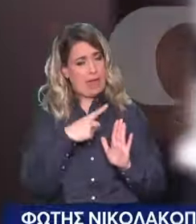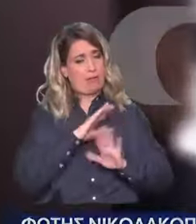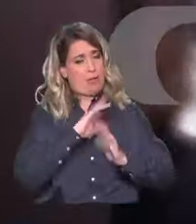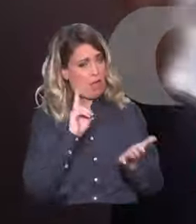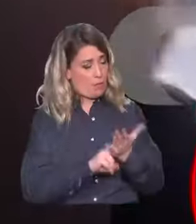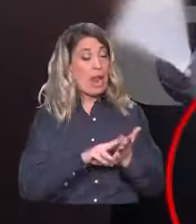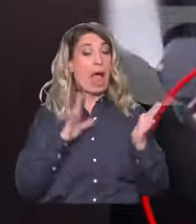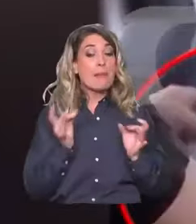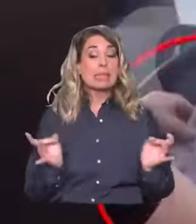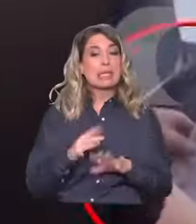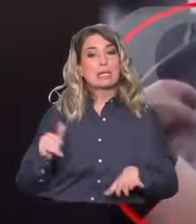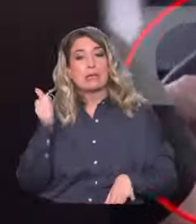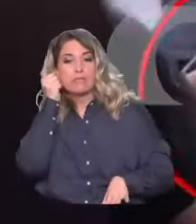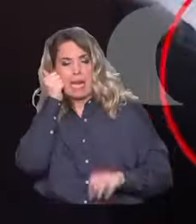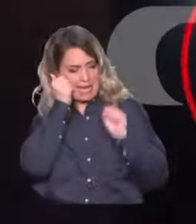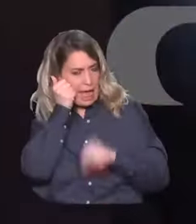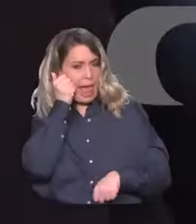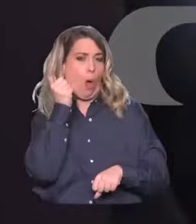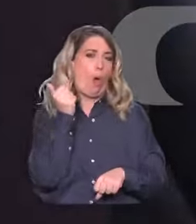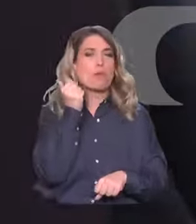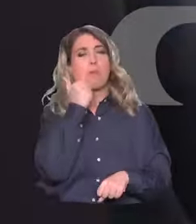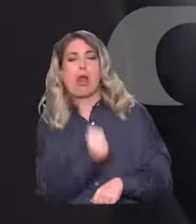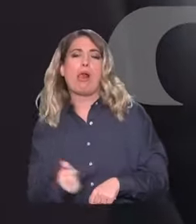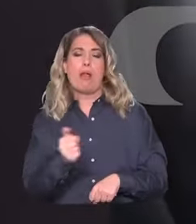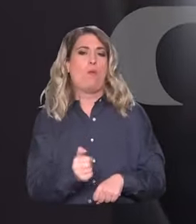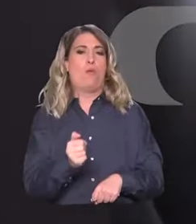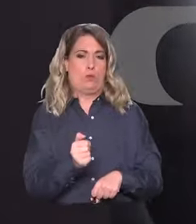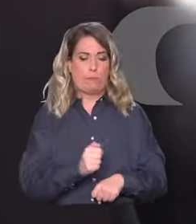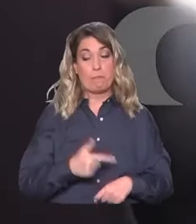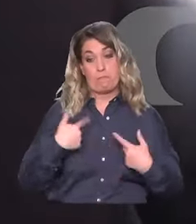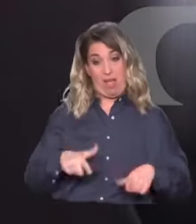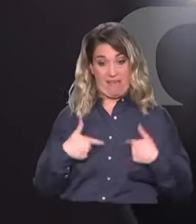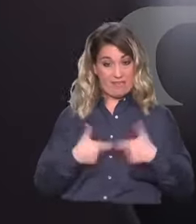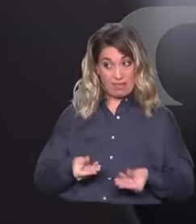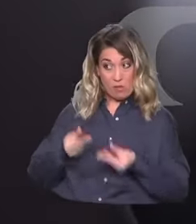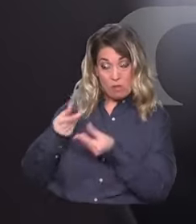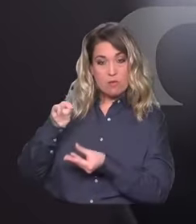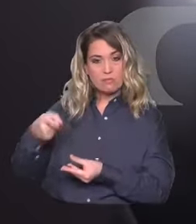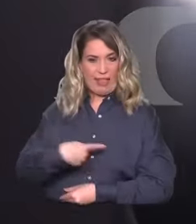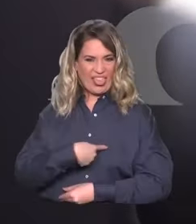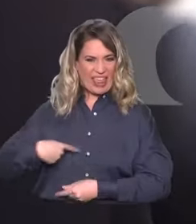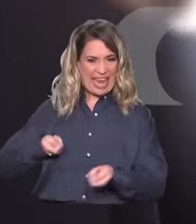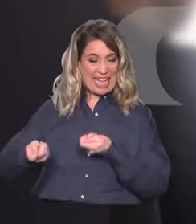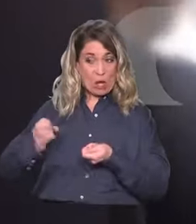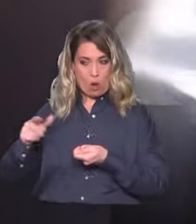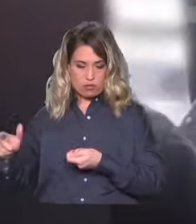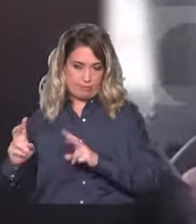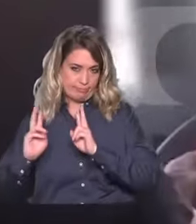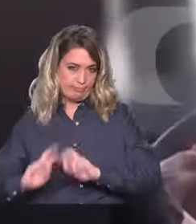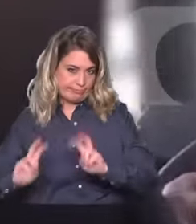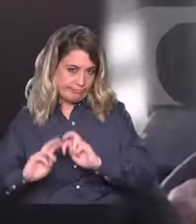προβλέπεται για τα όσα έγιναν στην κηφισιά βρίσκεται σε εξέλιξη έρευνα του αα με τις εικόνες να συνεχίζουν το ταξίδι τους στα social